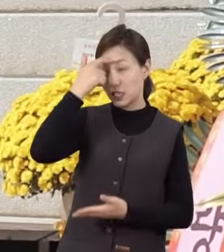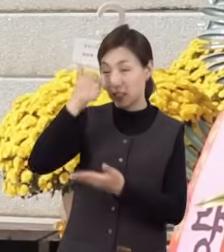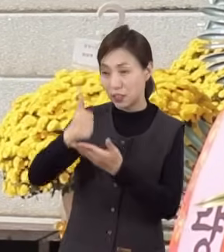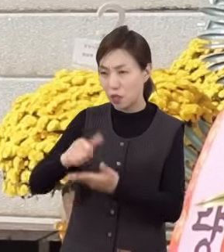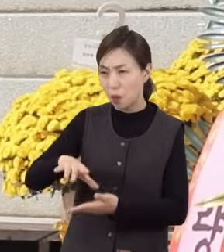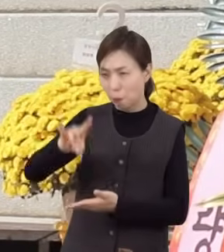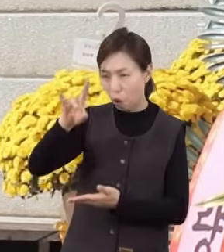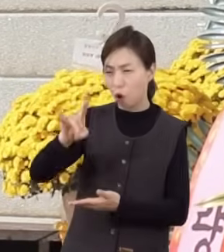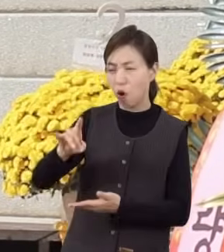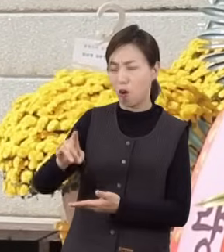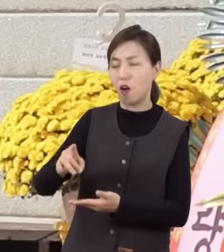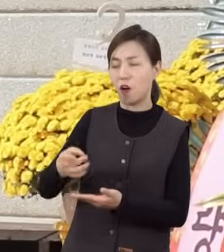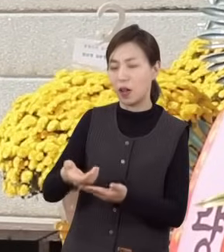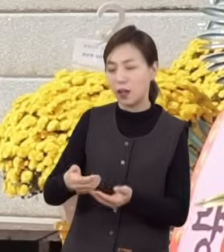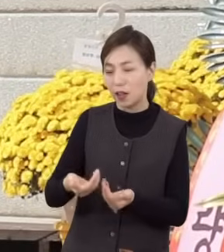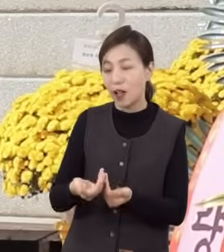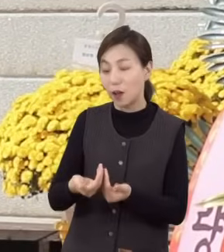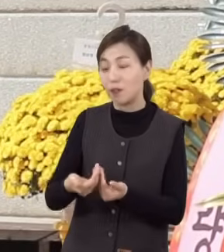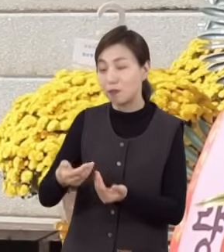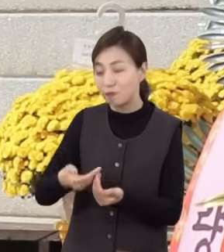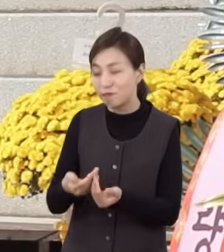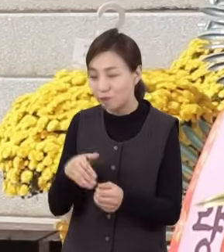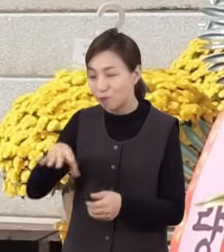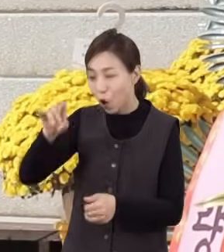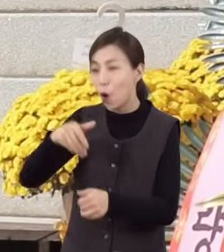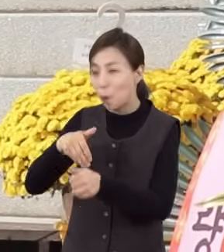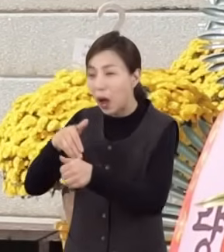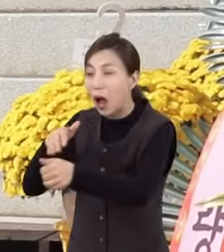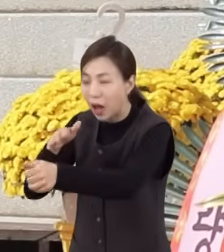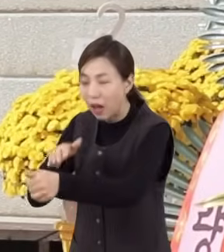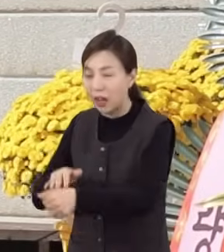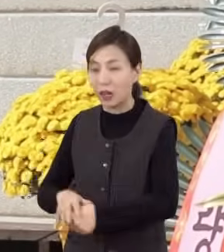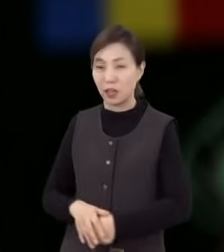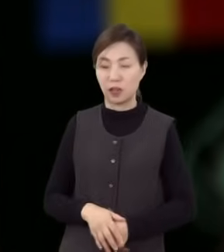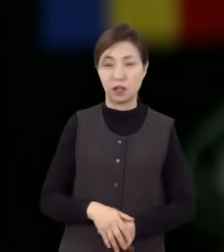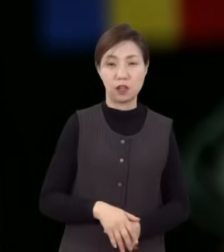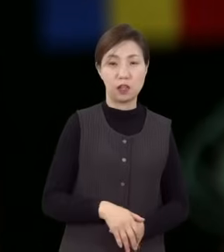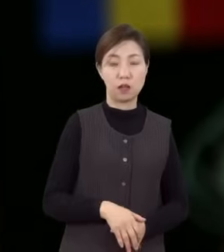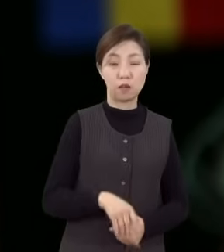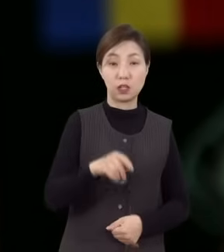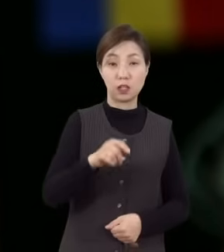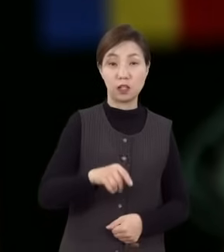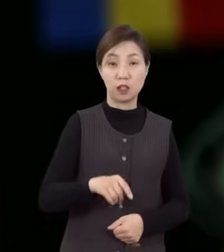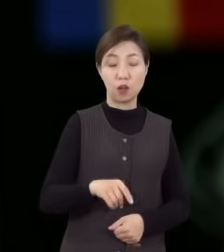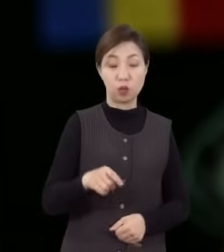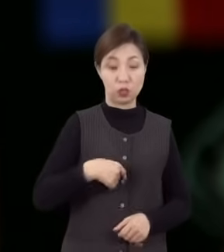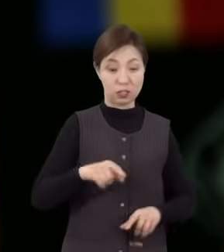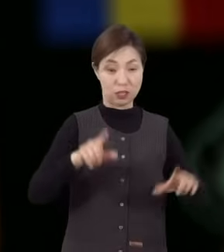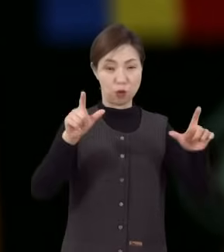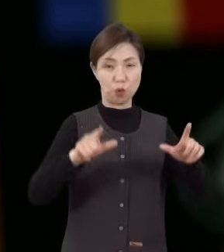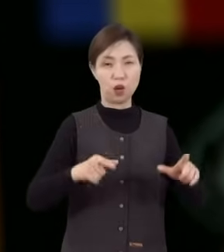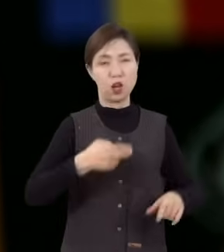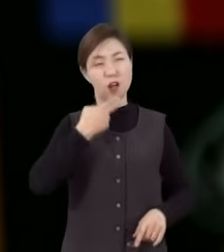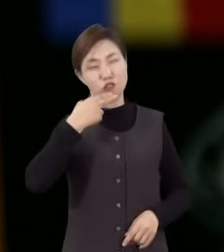오늘은 스님 먼저 절로 돌아가십시오 라고 아난스맥을 보내요. 그리고